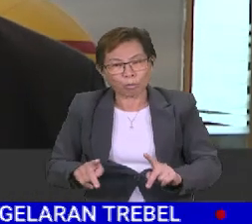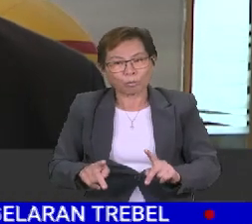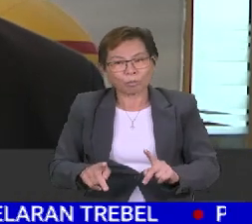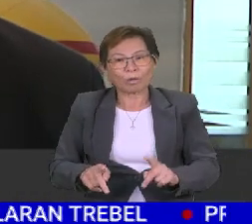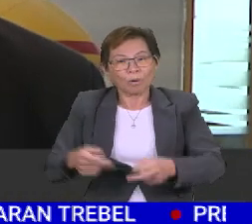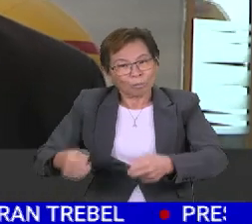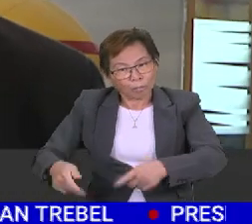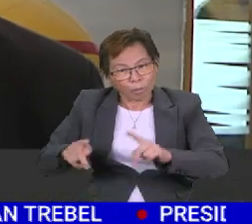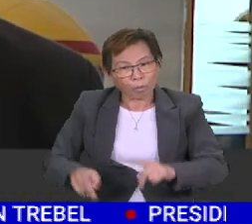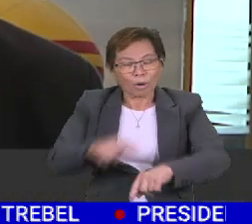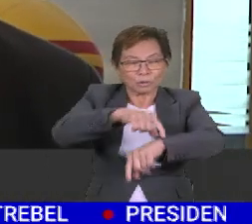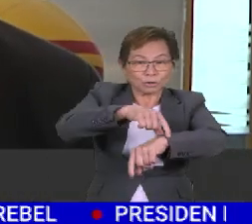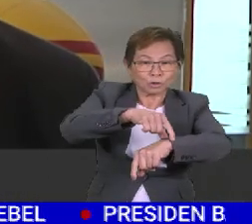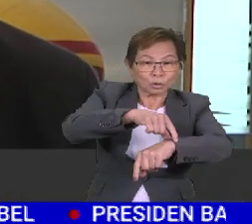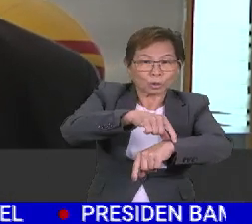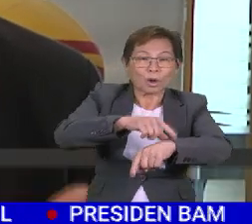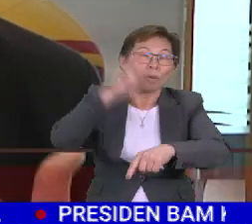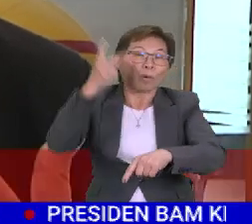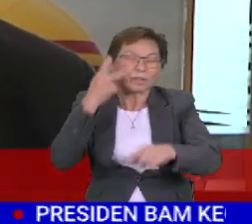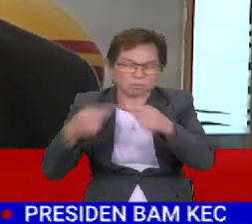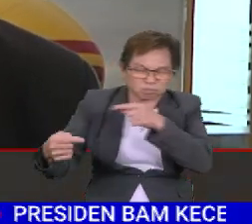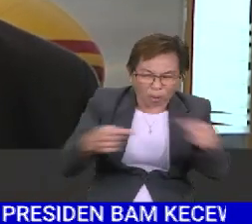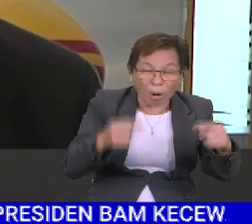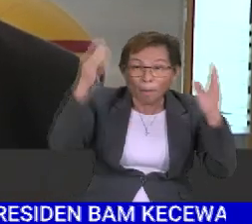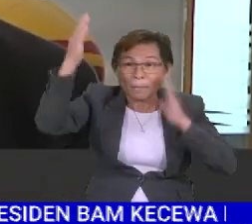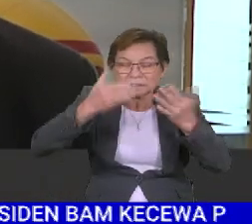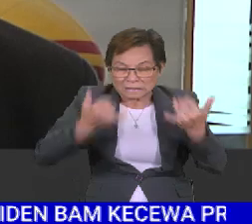window where there is geopolitical tension. I think Malaysia is in the right